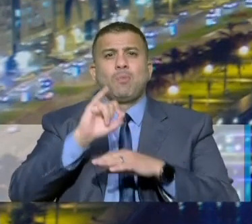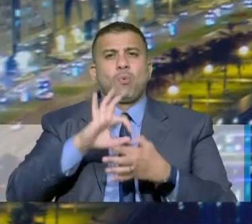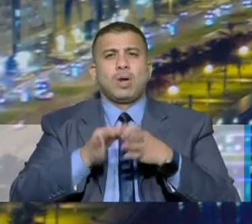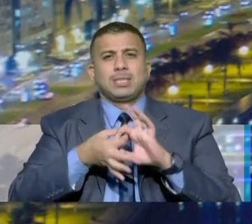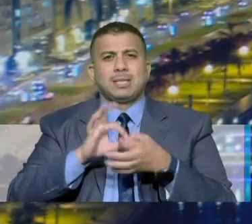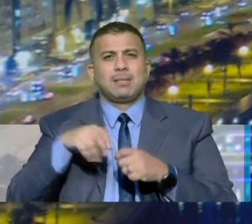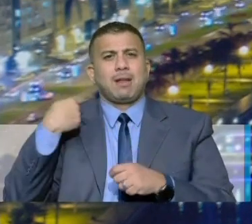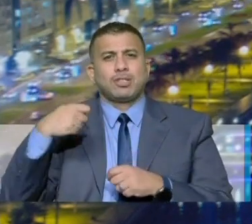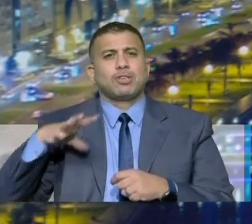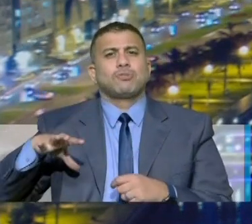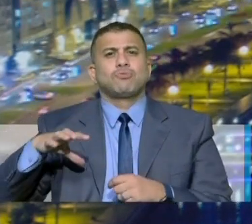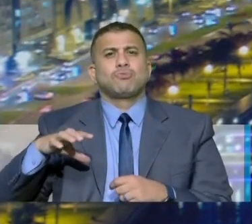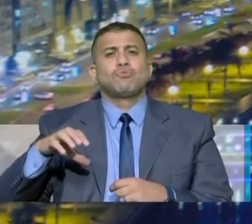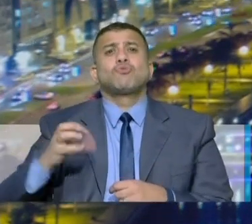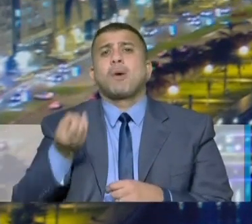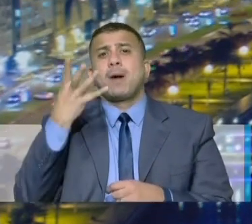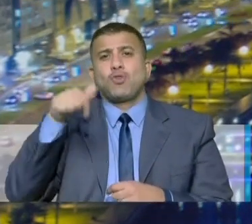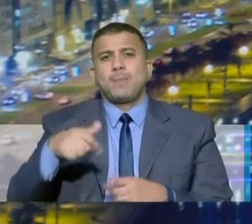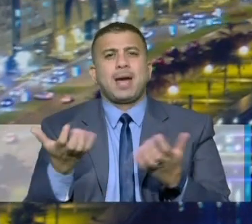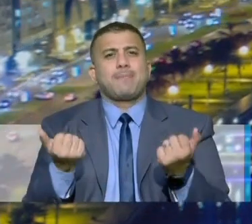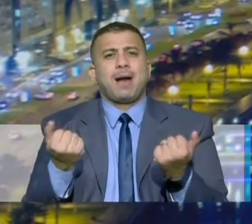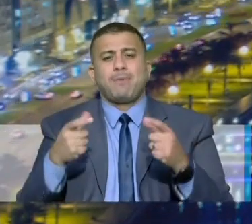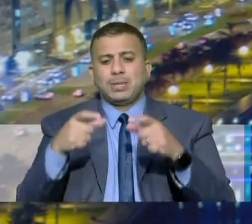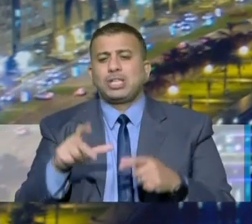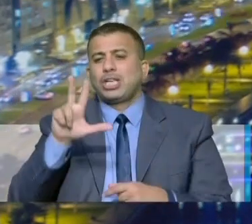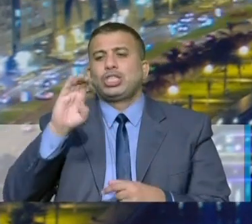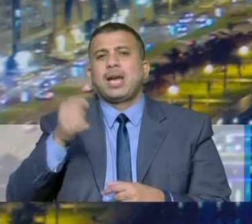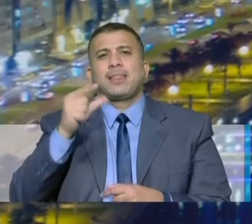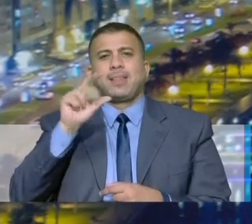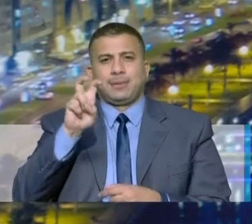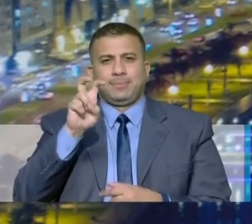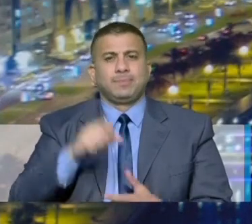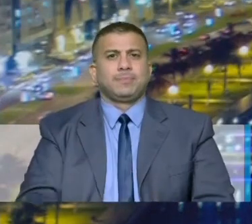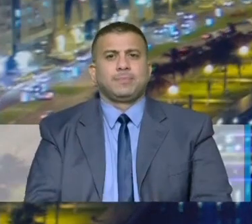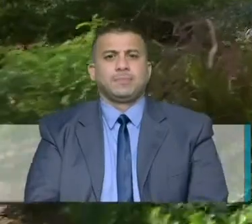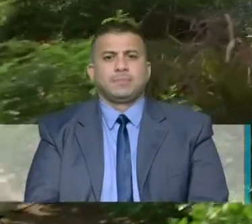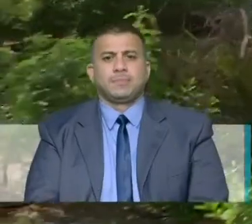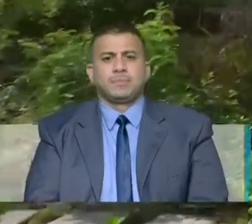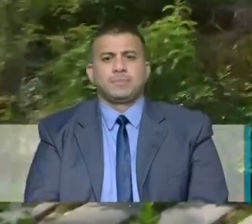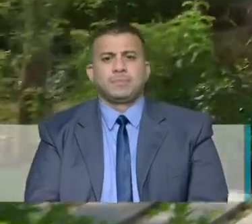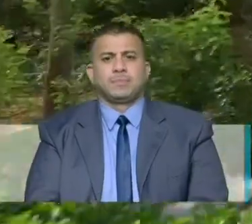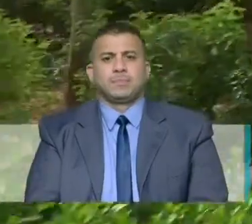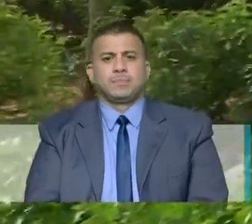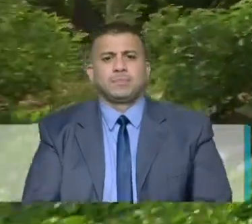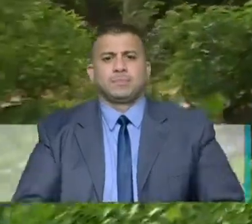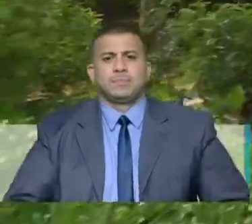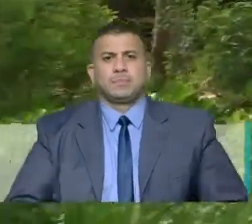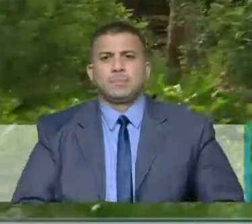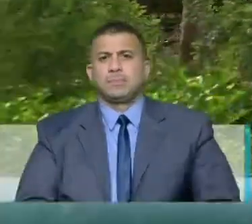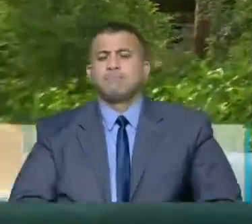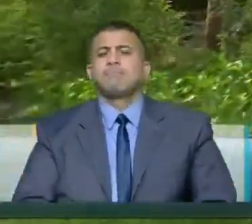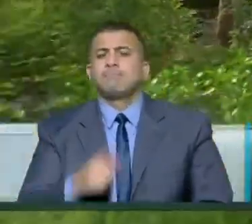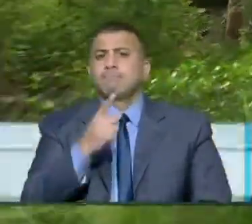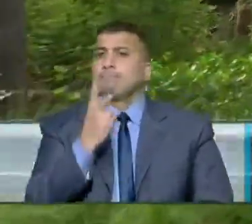المؤسسات التي يتراسها سموه صباح اليوم الاربعاء في منطقه الجاده في اطار